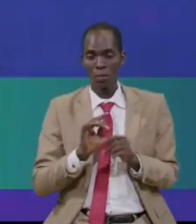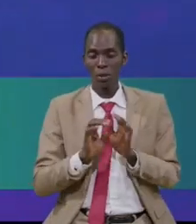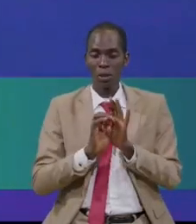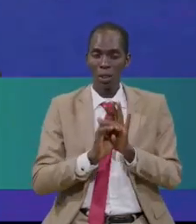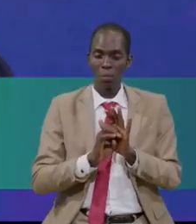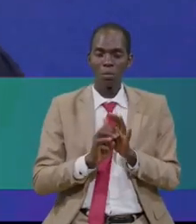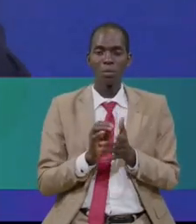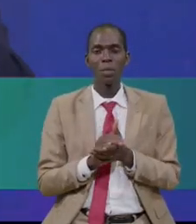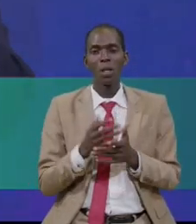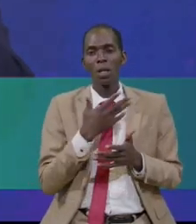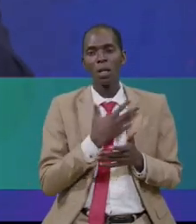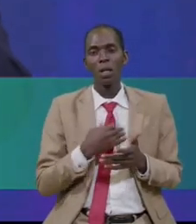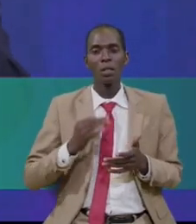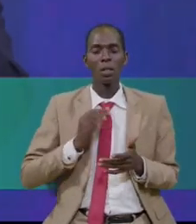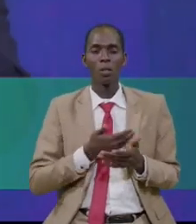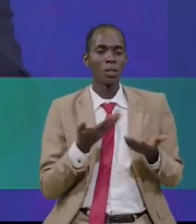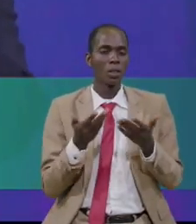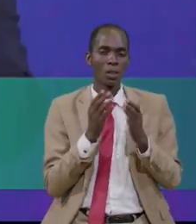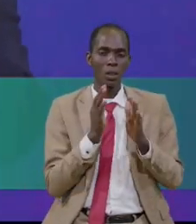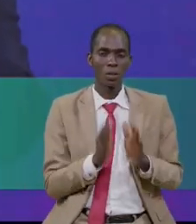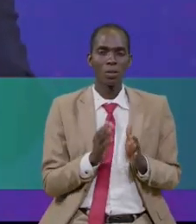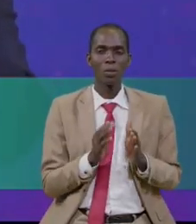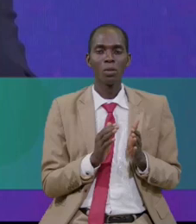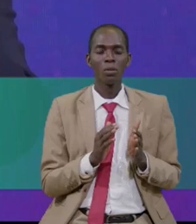et la domestique.